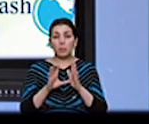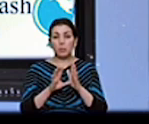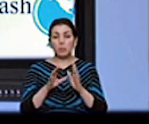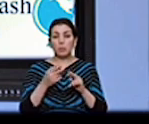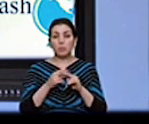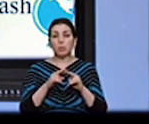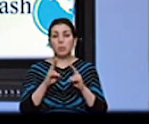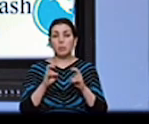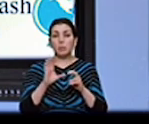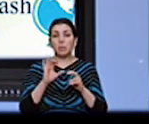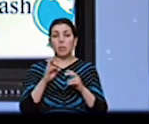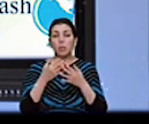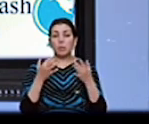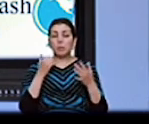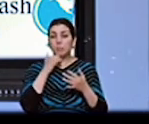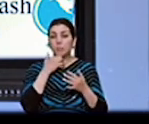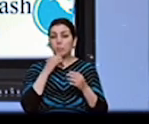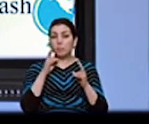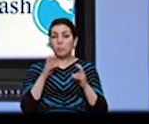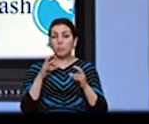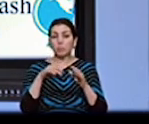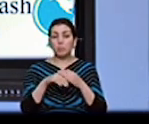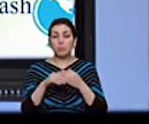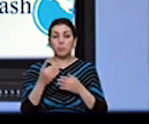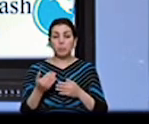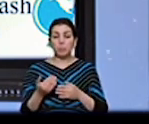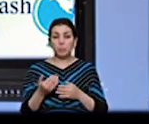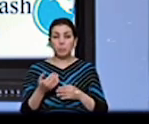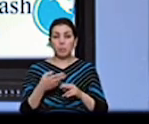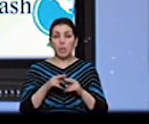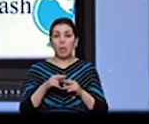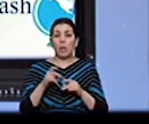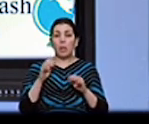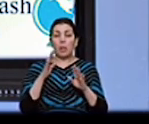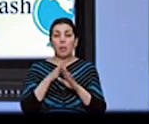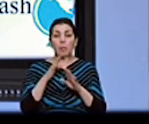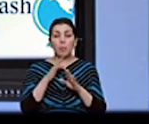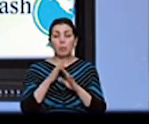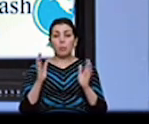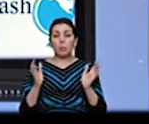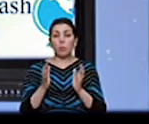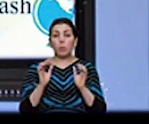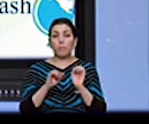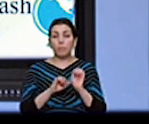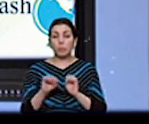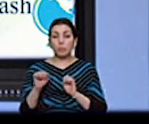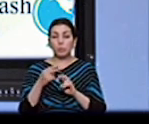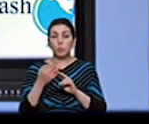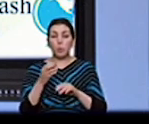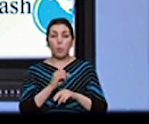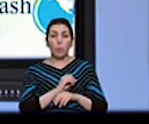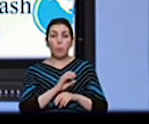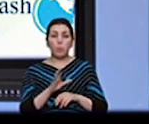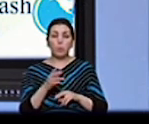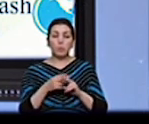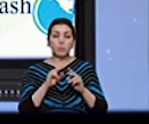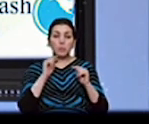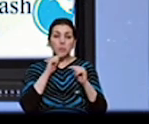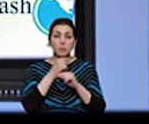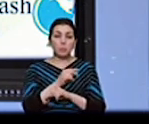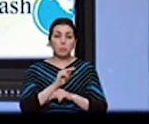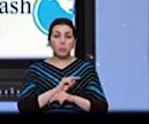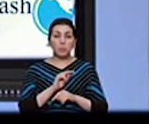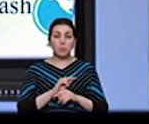quvvati, sanoat xom ashyosi manbaidir. Tabiatni muhofaza qilish, uning boyliklarini